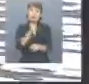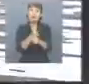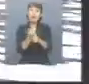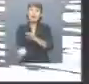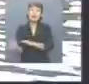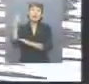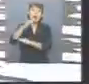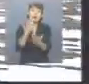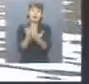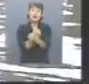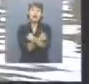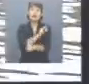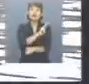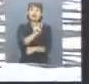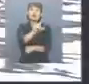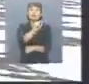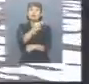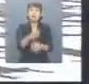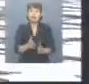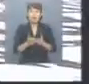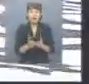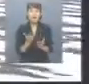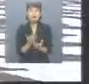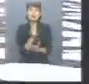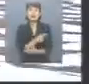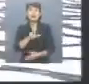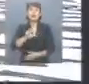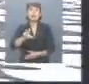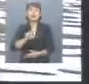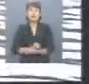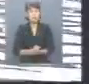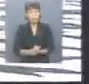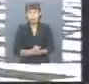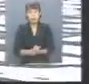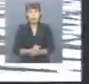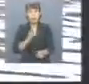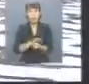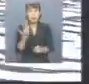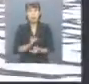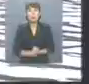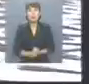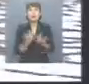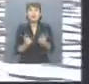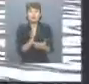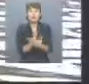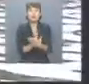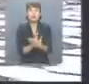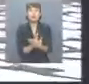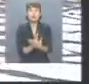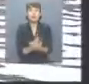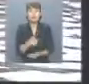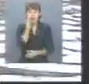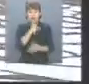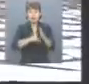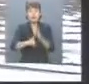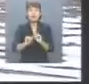าเรือ300ครับวัน ตอนนี้ก็คือต้องหยุดทำงานเลย ก็หยุดครับแล้วเขามีข้อบังคับว่าถ้าใครไม่ไปผมก็เลยอย